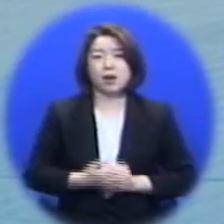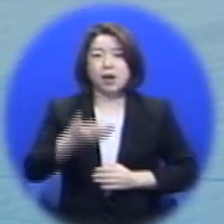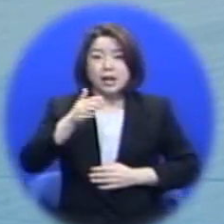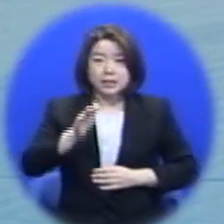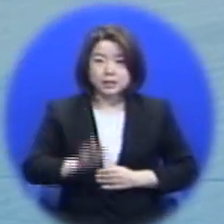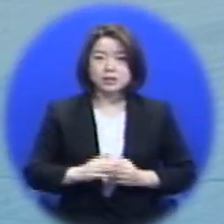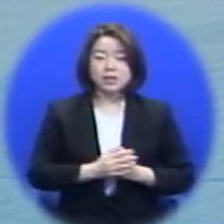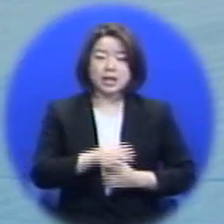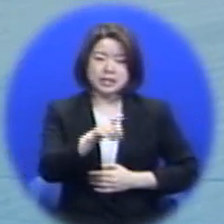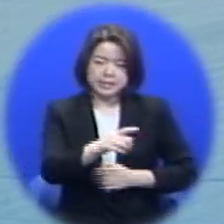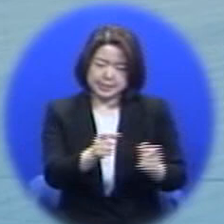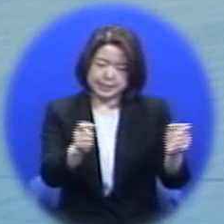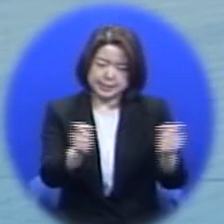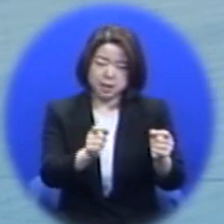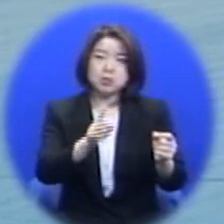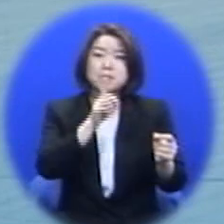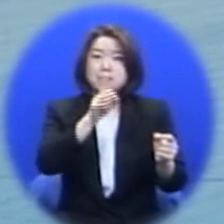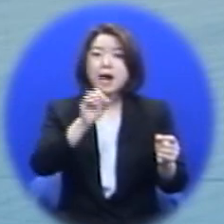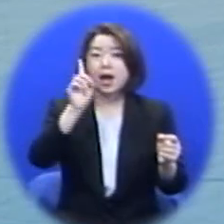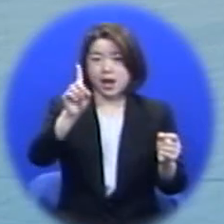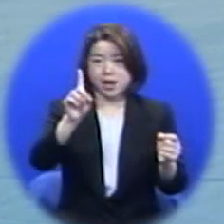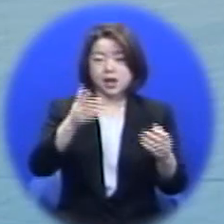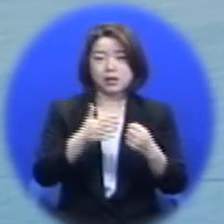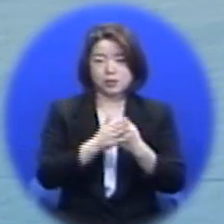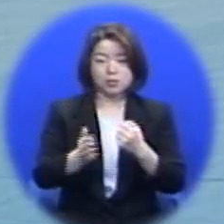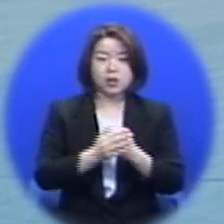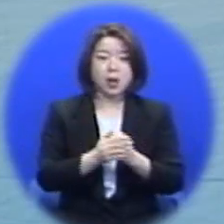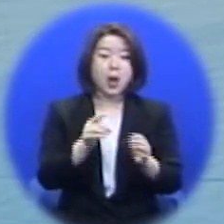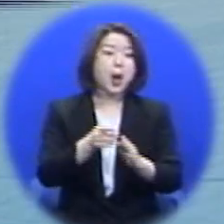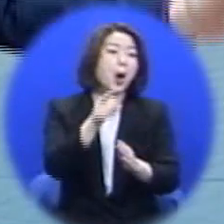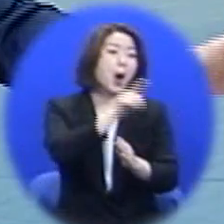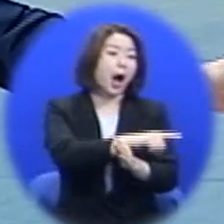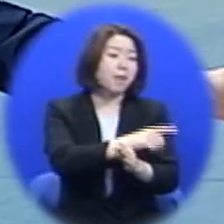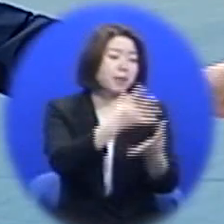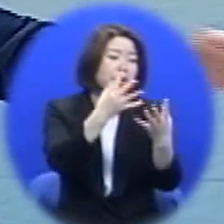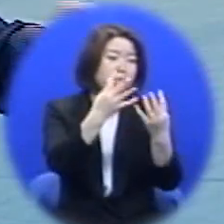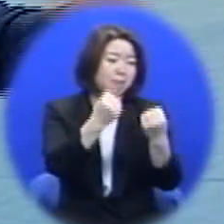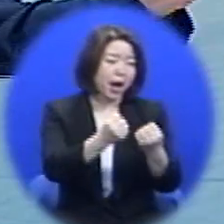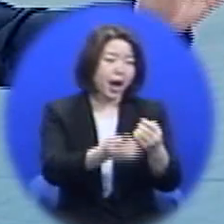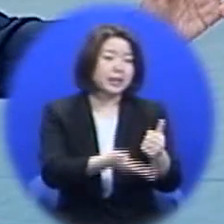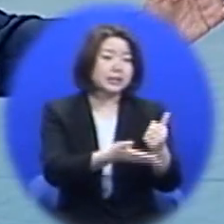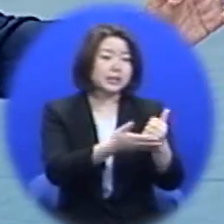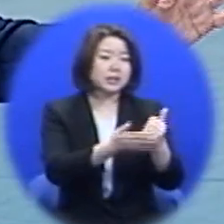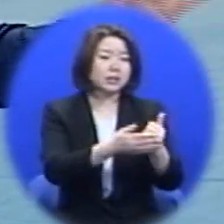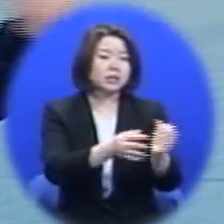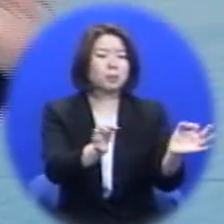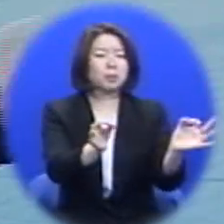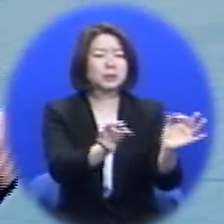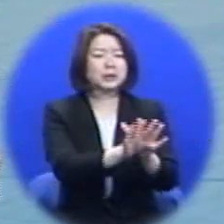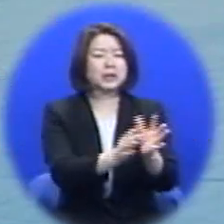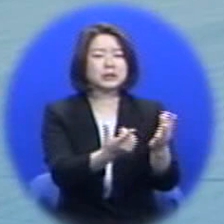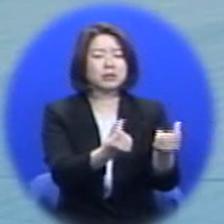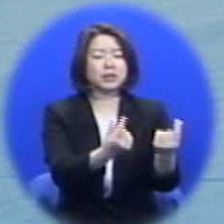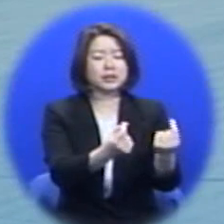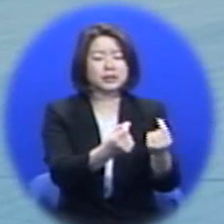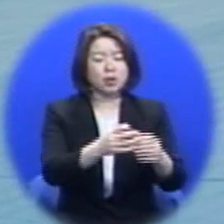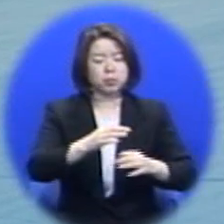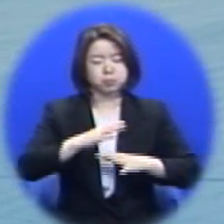그런데 이 짤막한 한마디의 책망이 앞에서 말했던 모든 칭찬을 다 무색하게 만드는 무서운